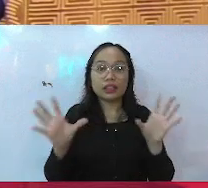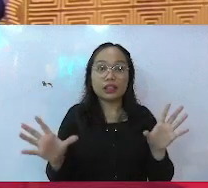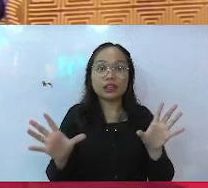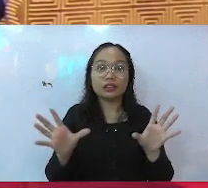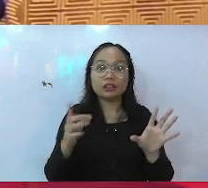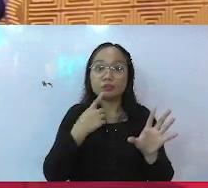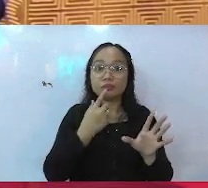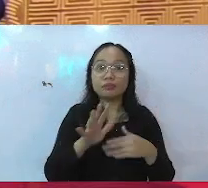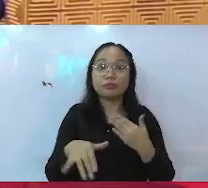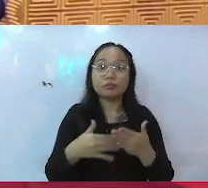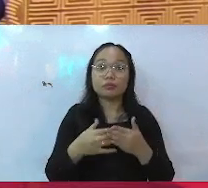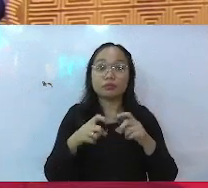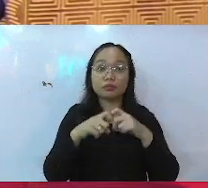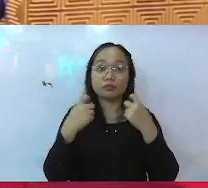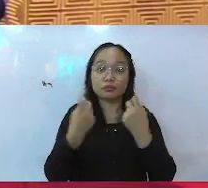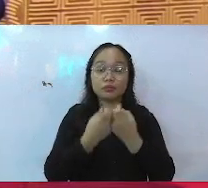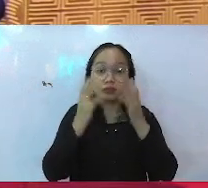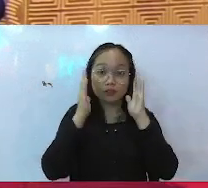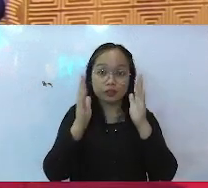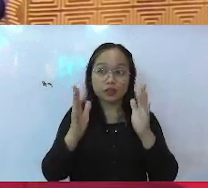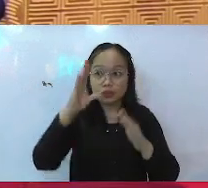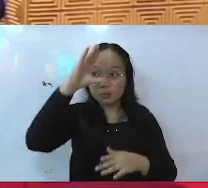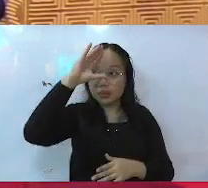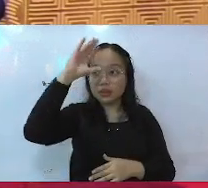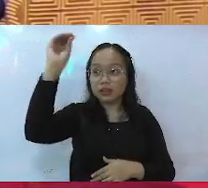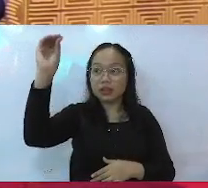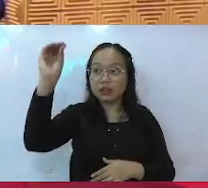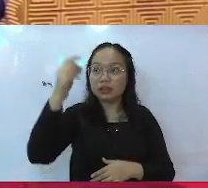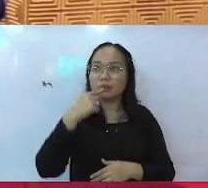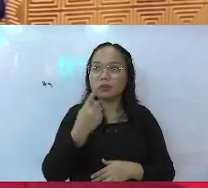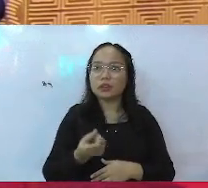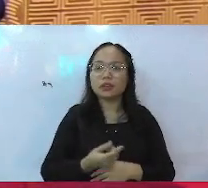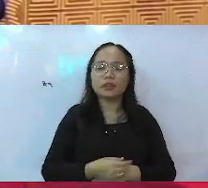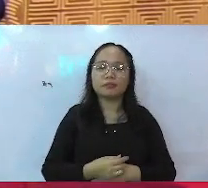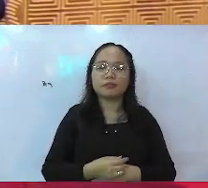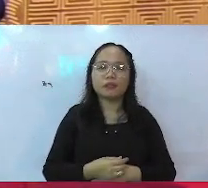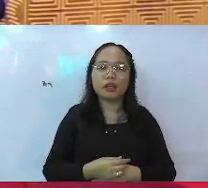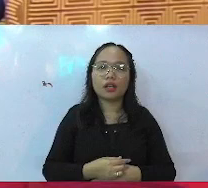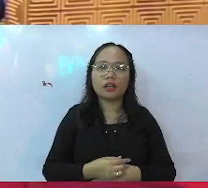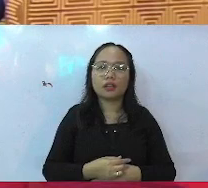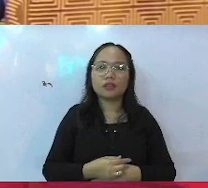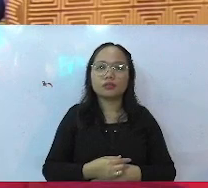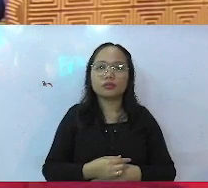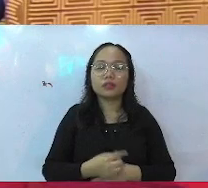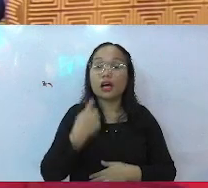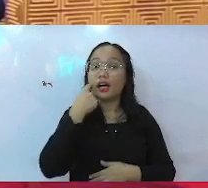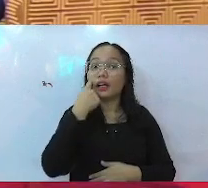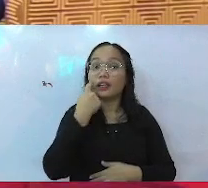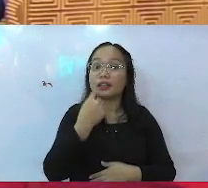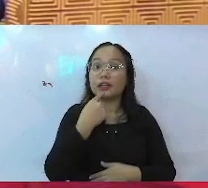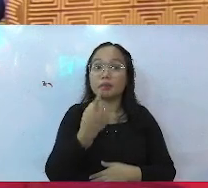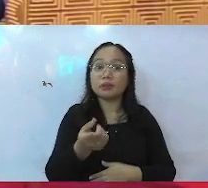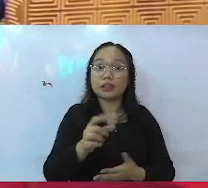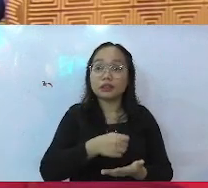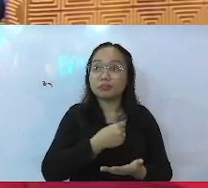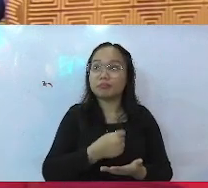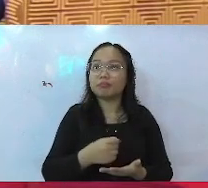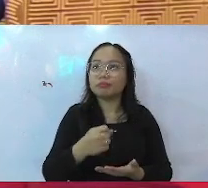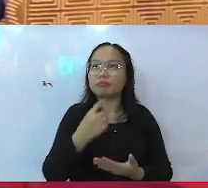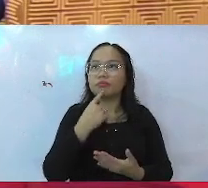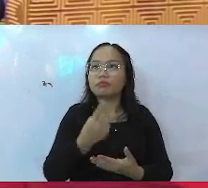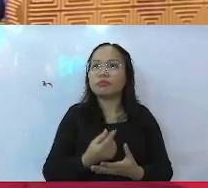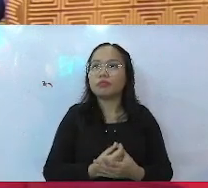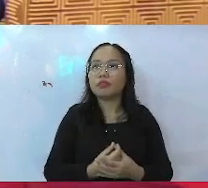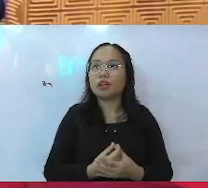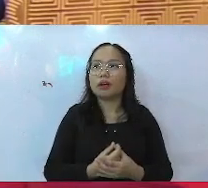mga team Focus na kalalakihan napakagandang sinabi niyan na ah an Ang ganda nung sinabing kanta dito na ano